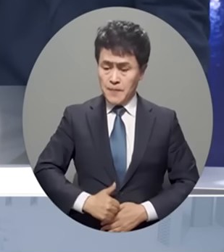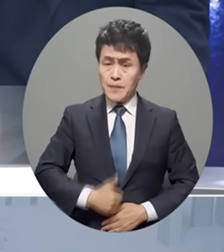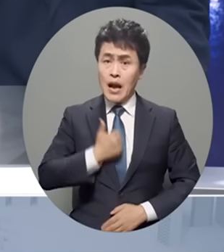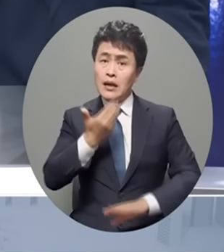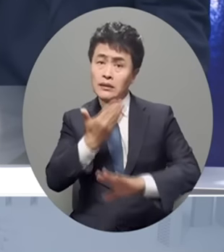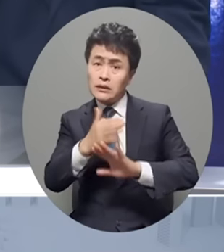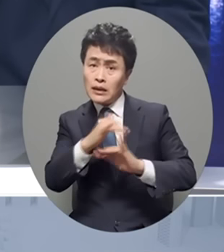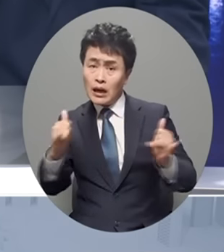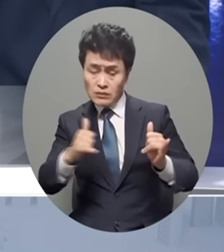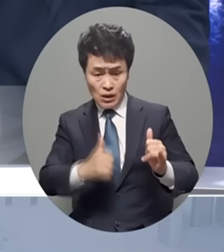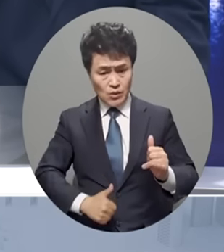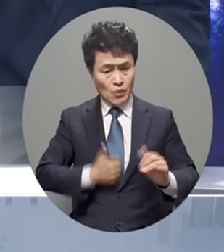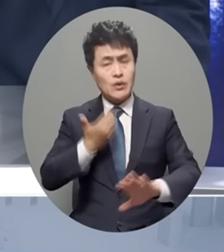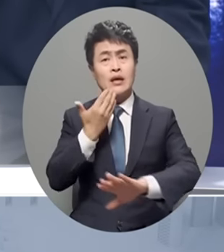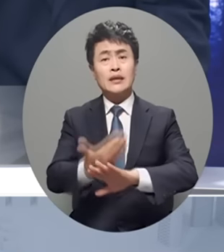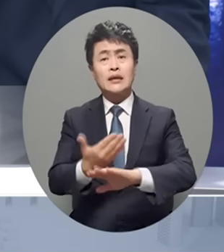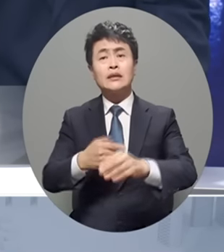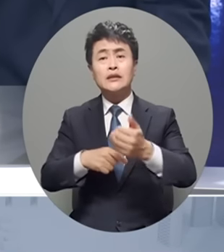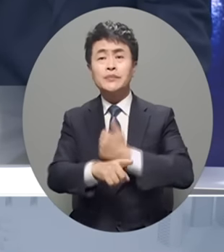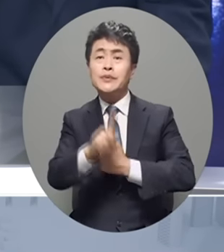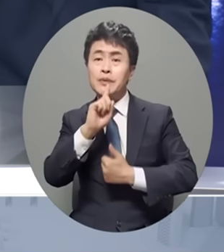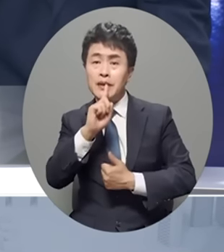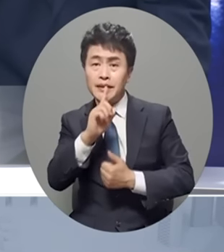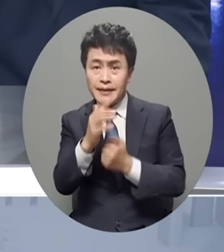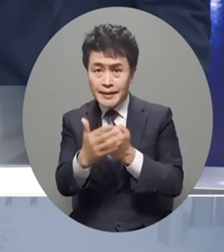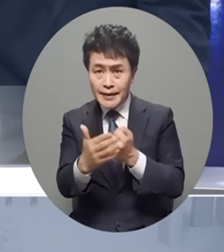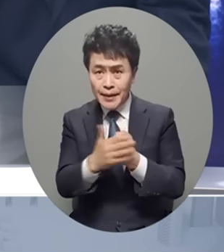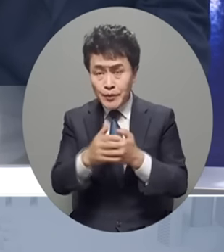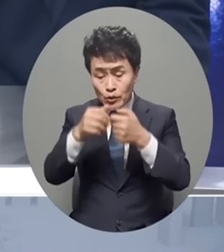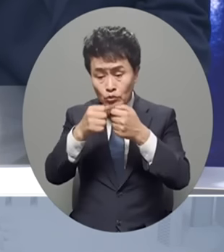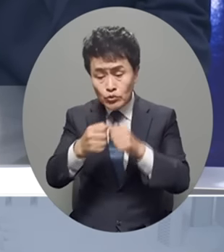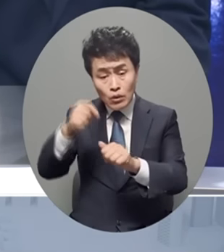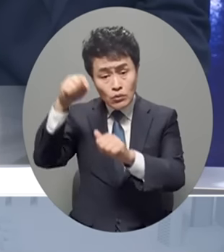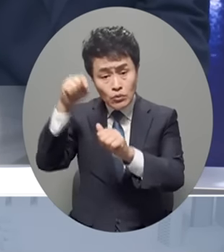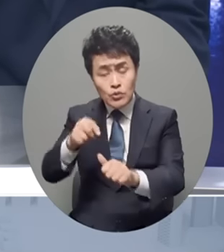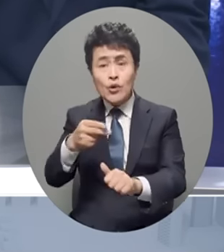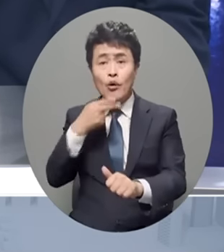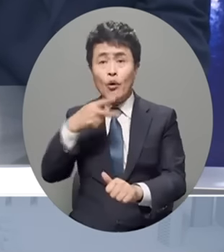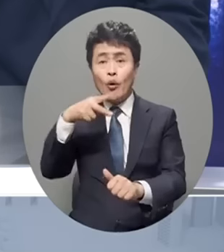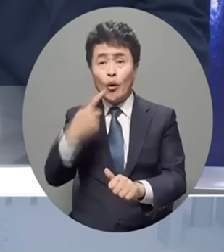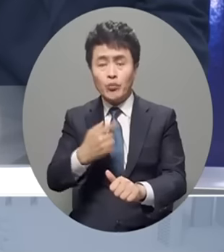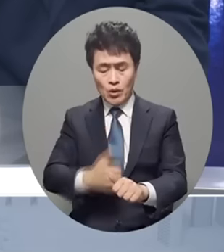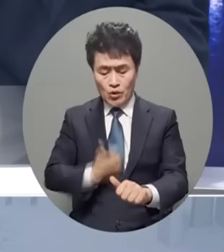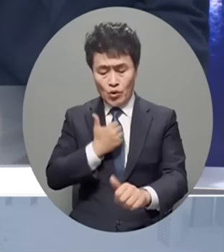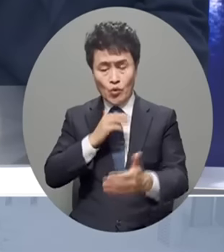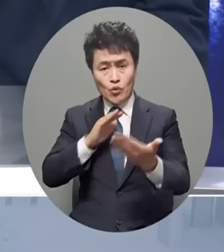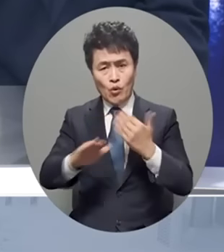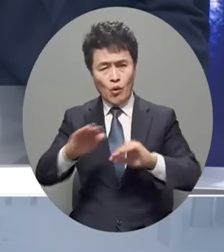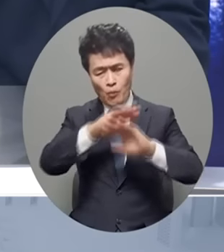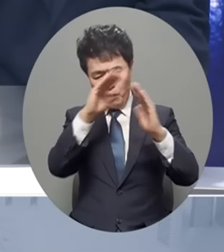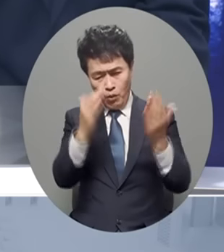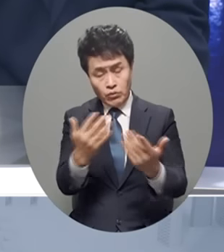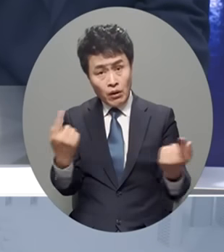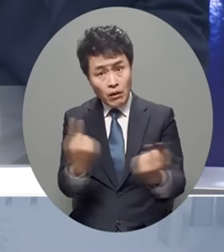사람들의 경로와 다르다는 의견도 있는데요. 구체적인 지시가 없더라도 경로 이후 모든 게